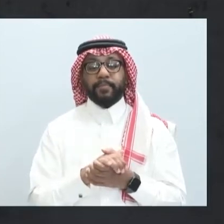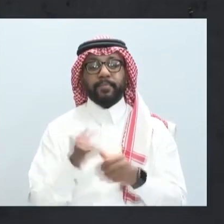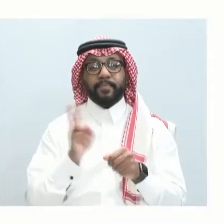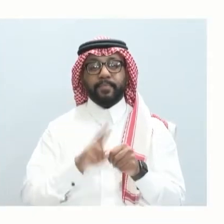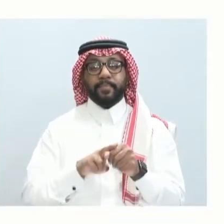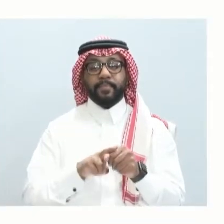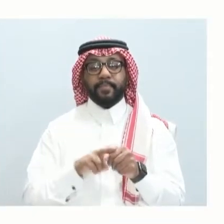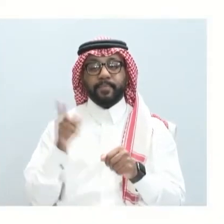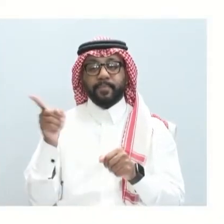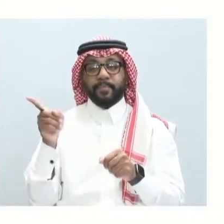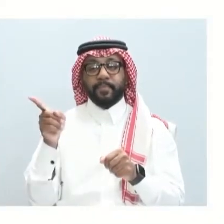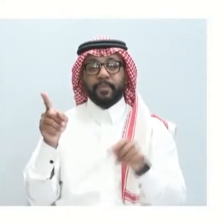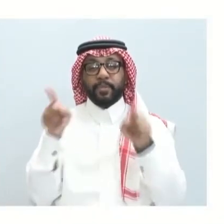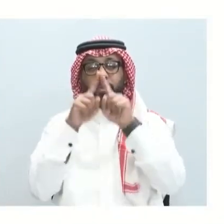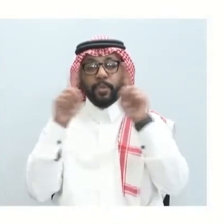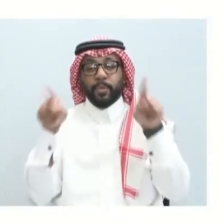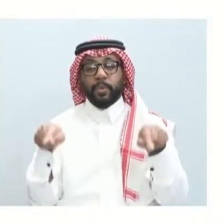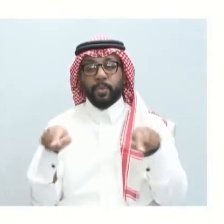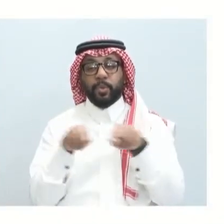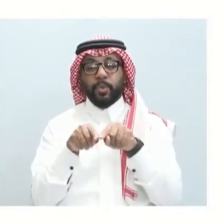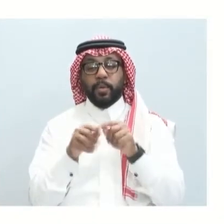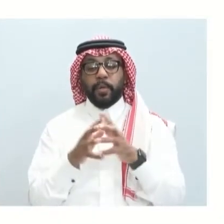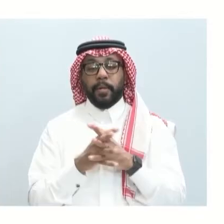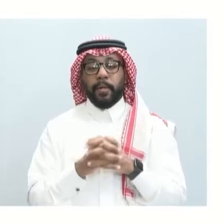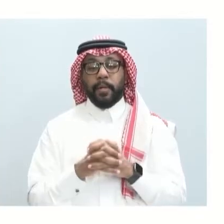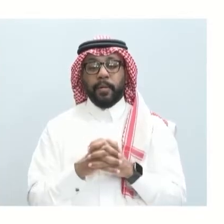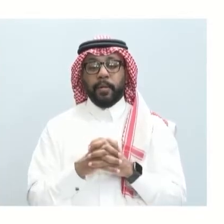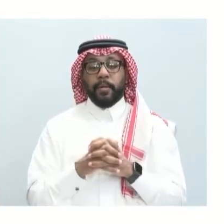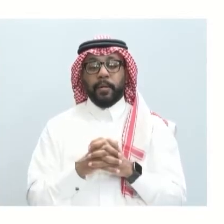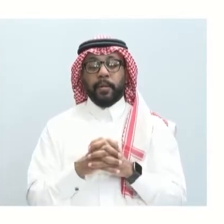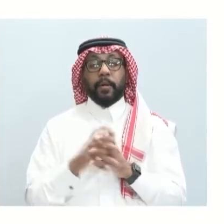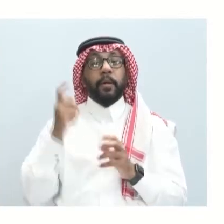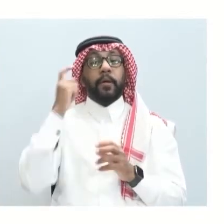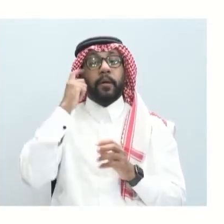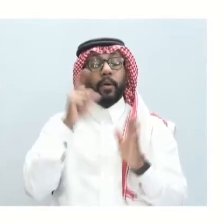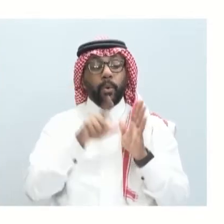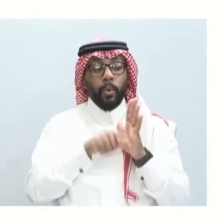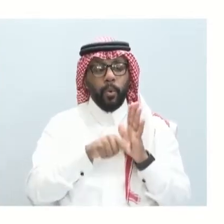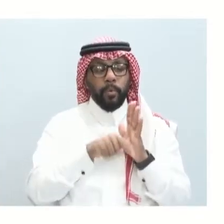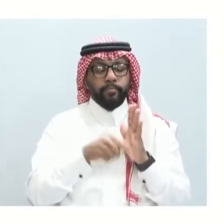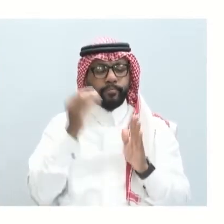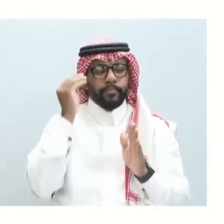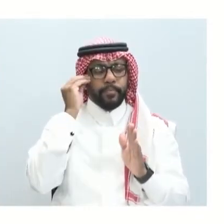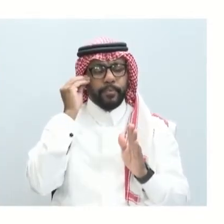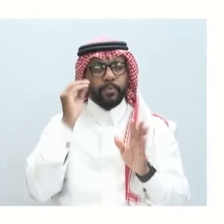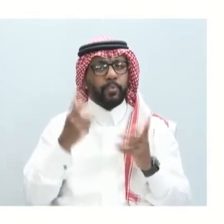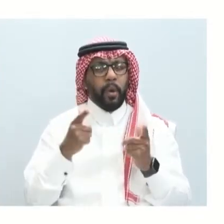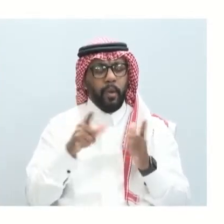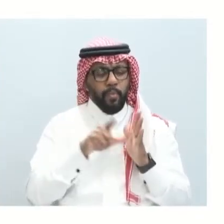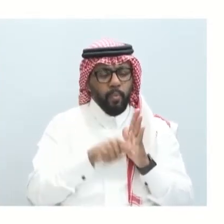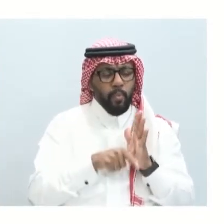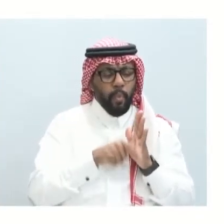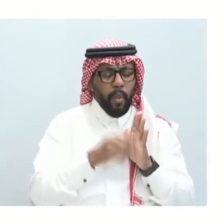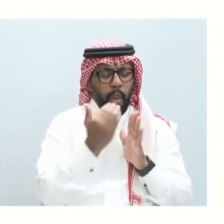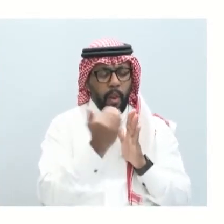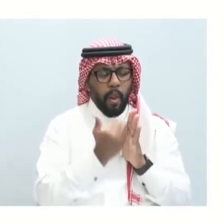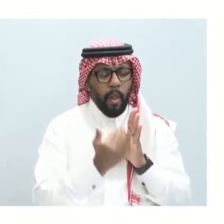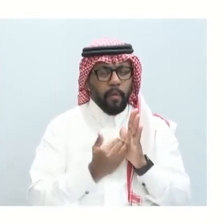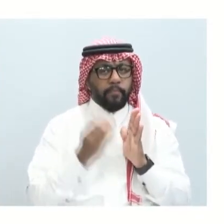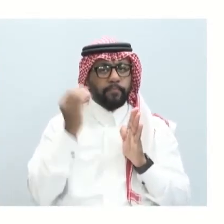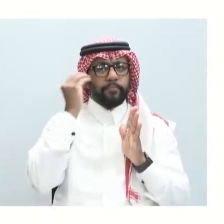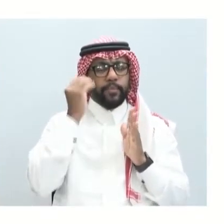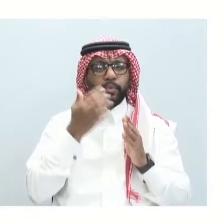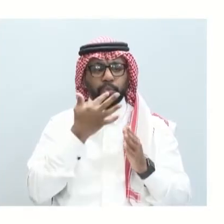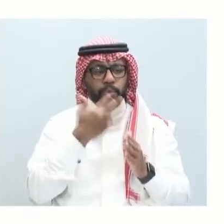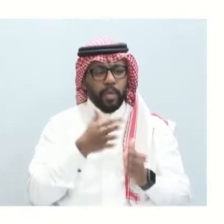ما رايكم الخطوه التاليه ما هي ان اخطط اريد ان اضع خطه ما هي الخطه التي نستخدمها